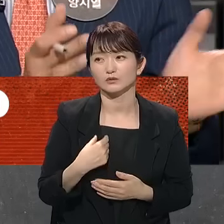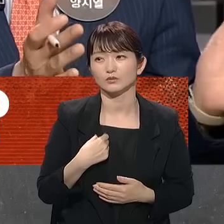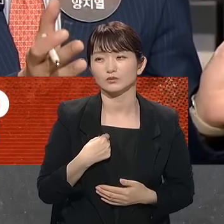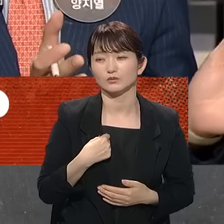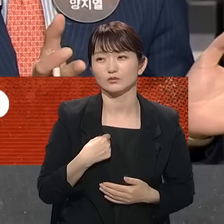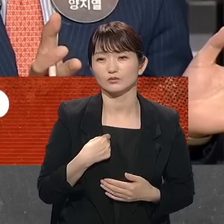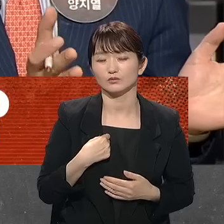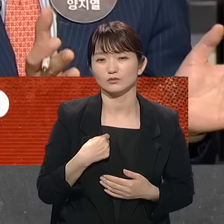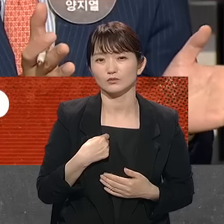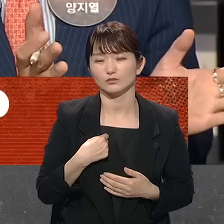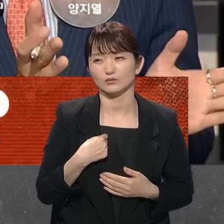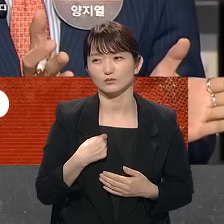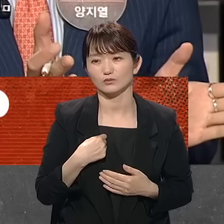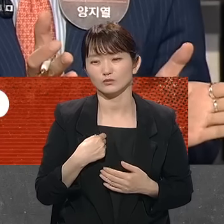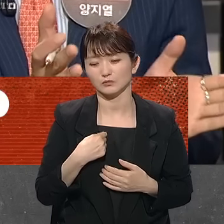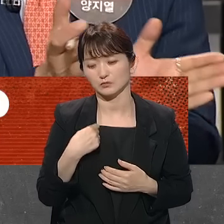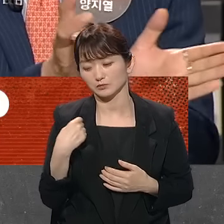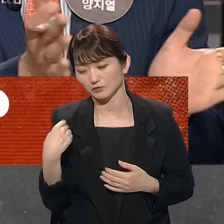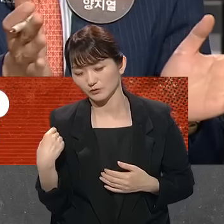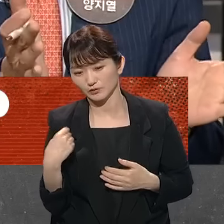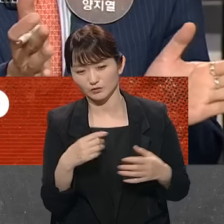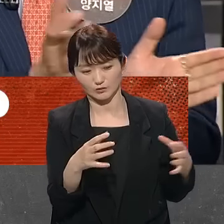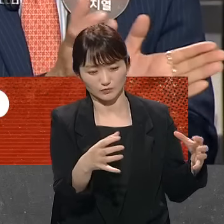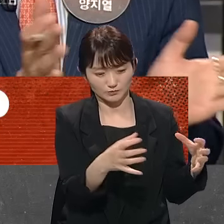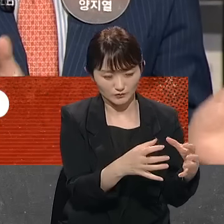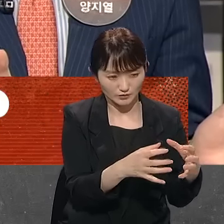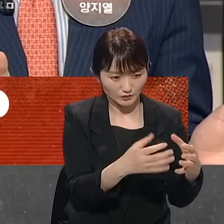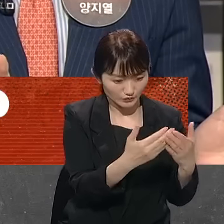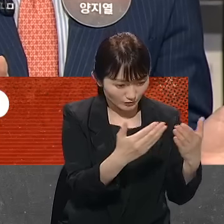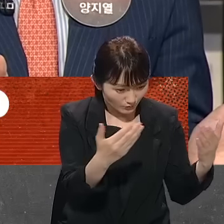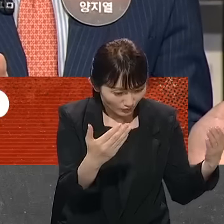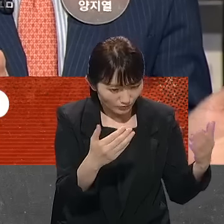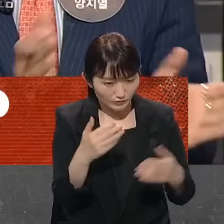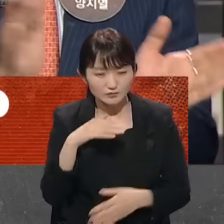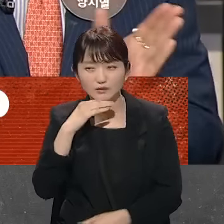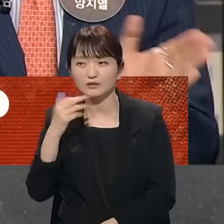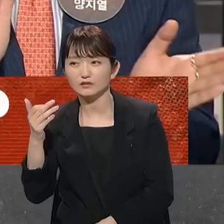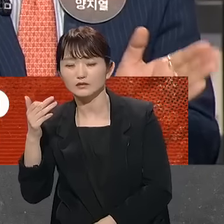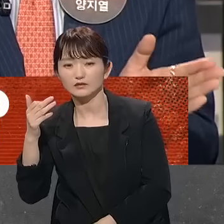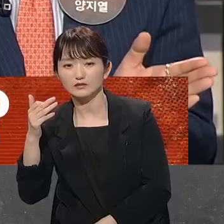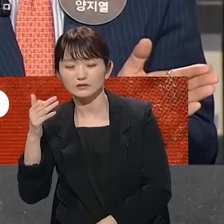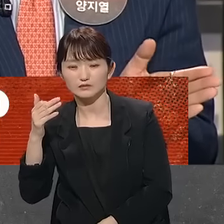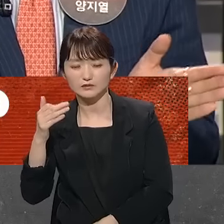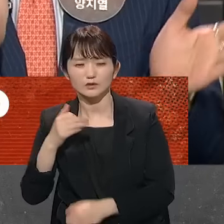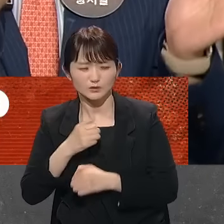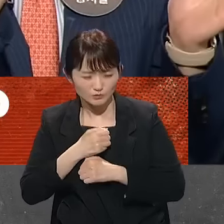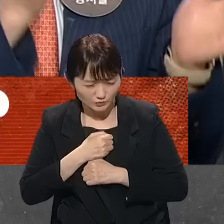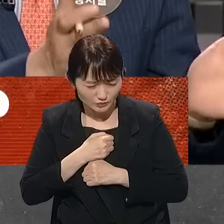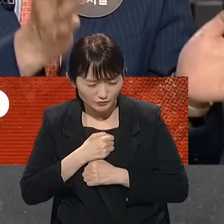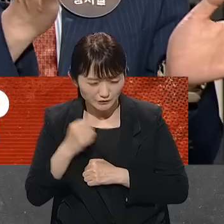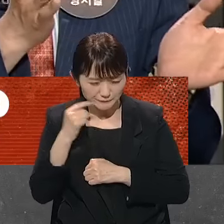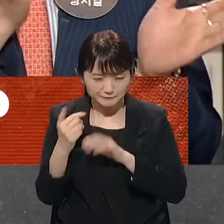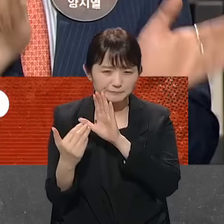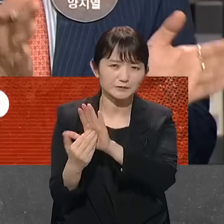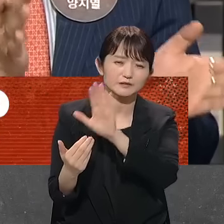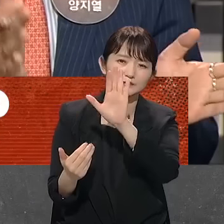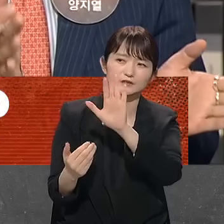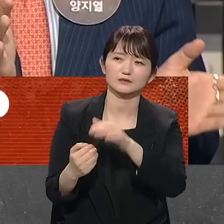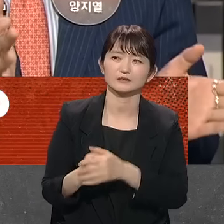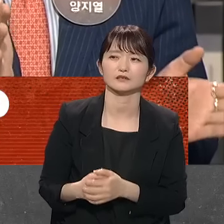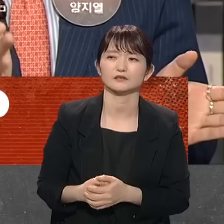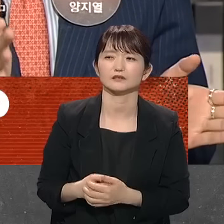작품들은 따로 모아놓고 18살 미안은 삼가해달라고 커튼을 쳐놨더라고요. 아이고야. 물론 엄격하게 통제하진 않아요. 그냥 이걸